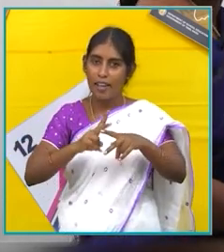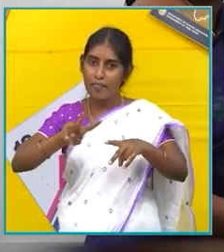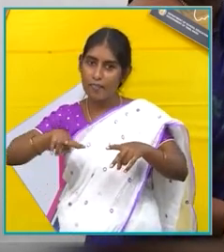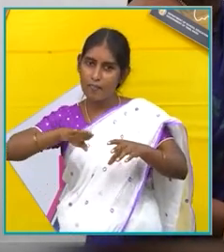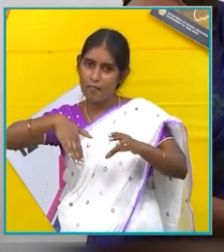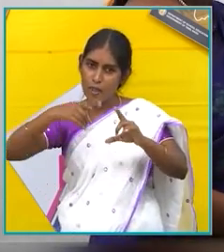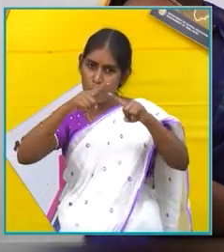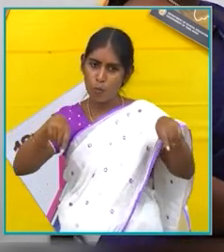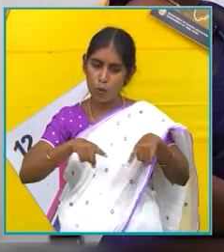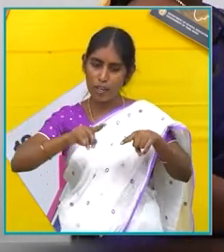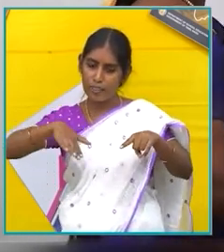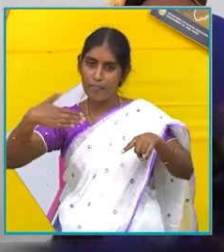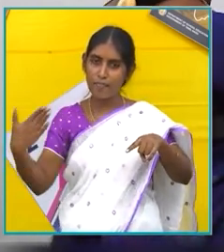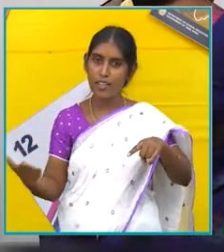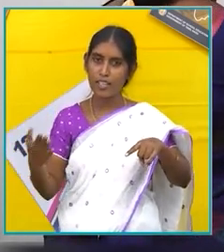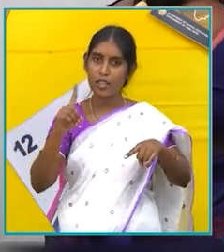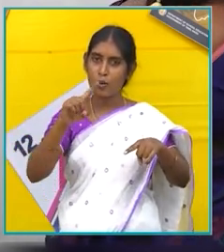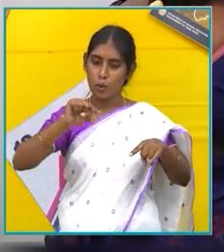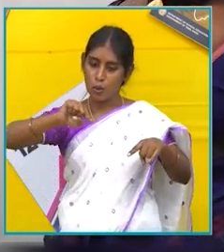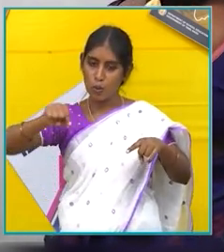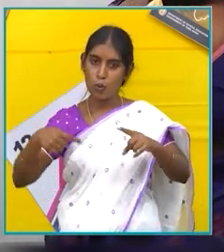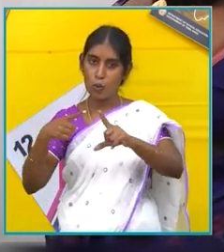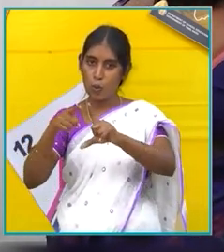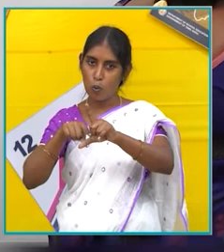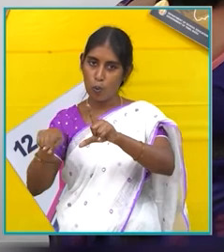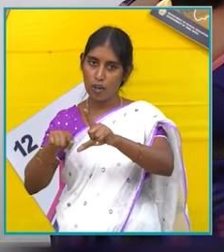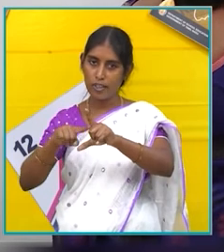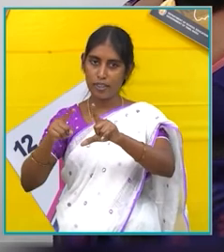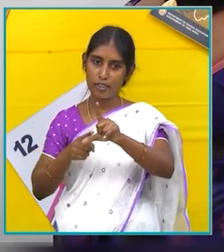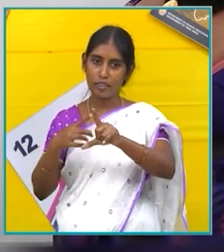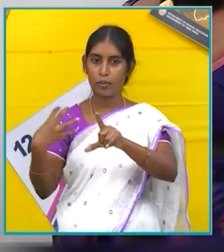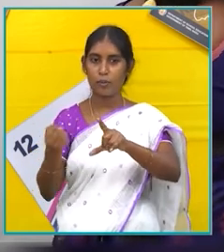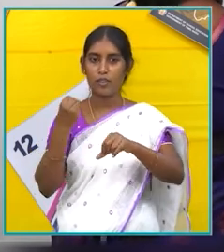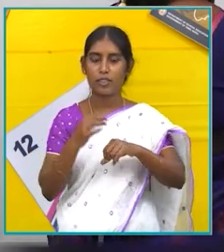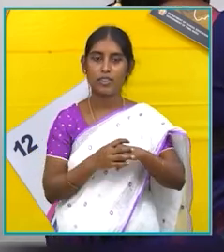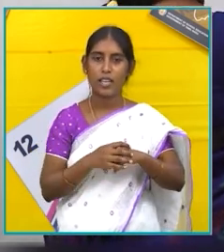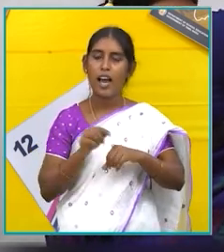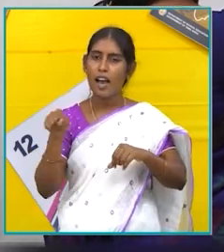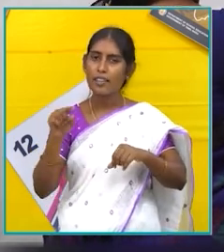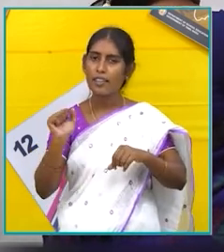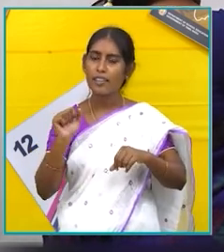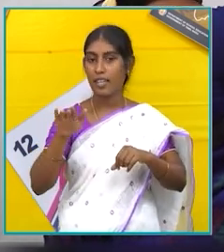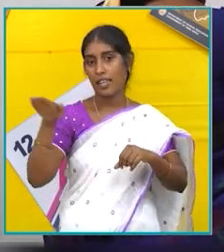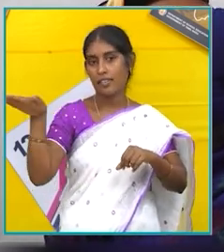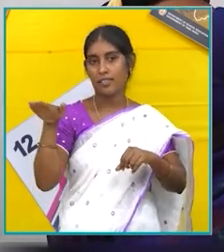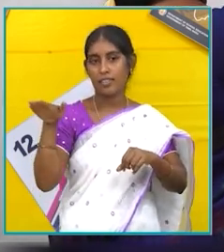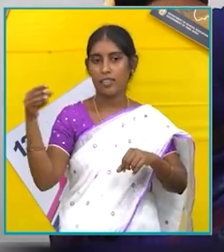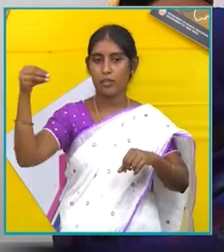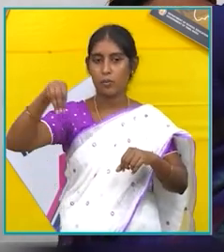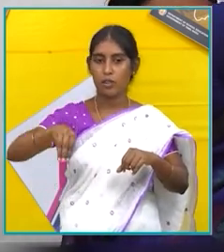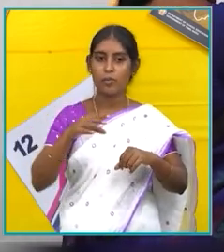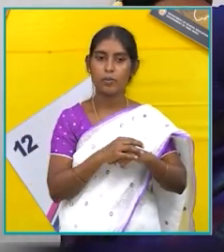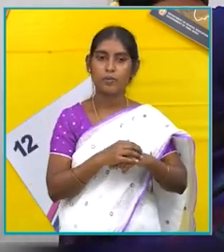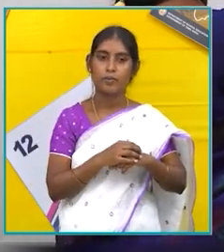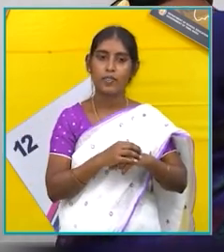கோணத்தை ஏற்படுத்துது. அந்த கோணம் என்ன அப்படின்னு பார்த்தீங்கன்னா, அதாவது கோணம் ஜெட் அப்படிங்கிறது முக்கோணத்தின்